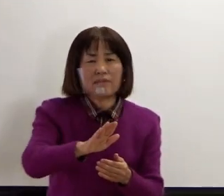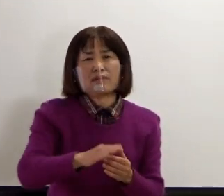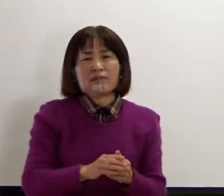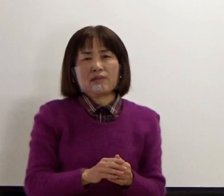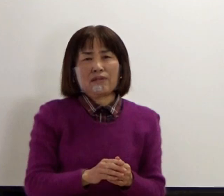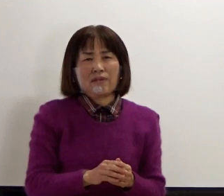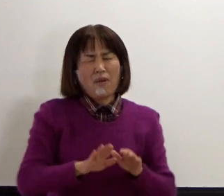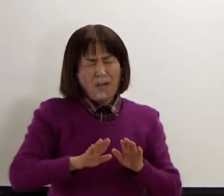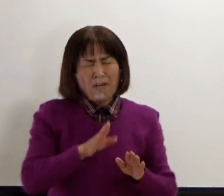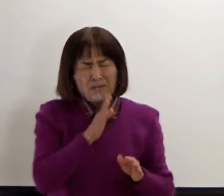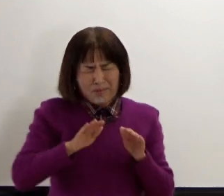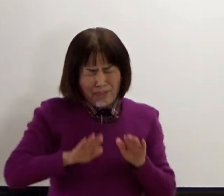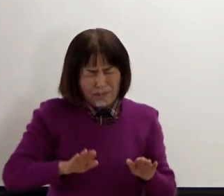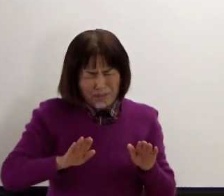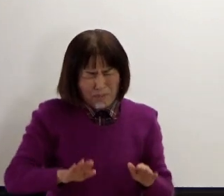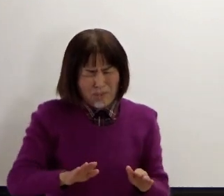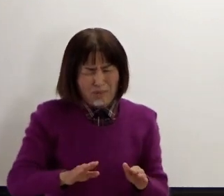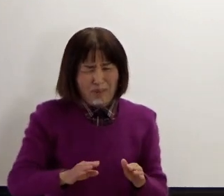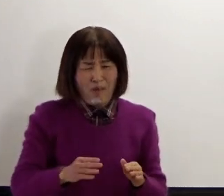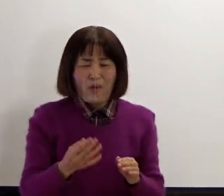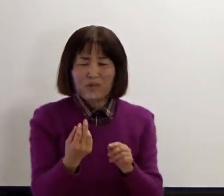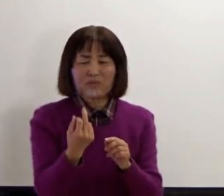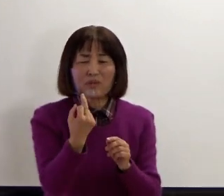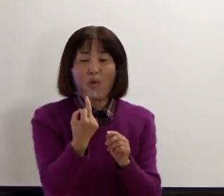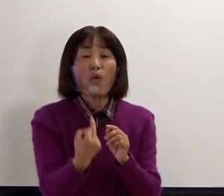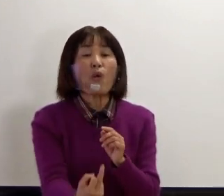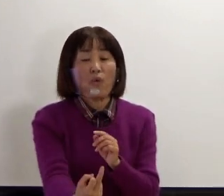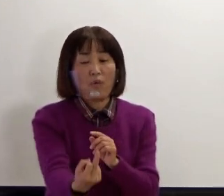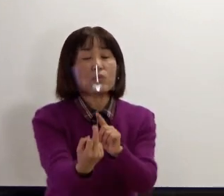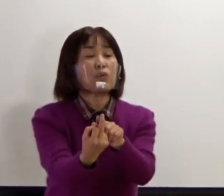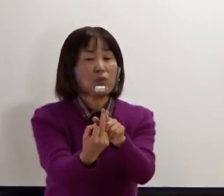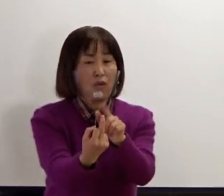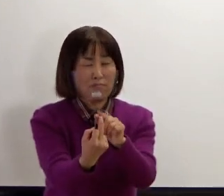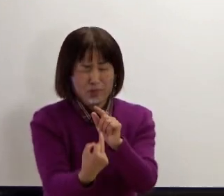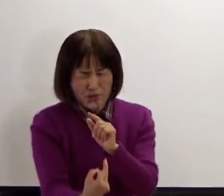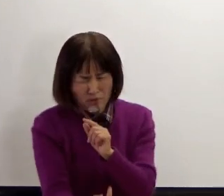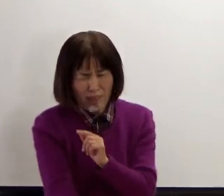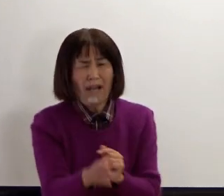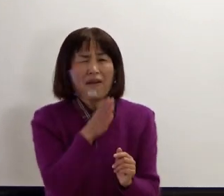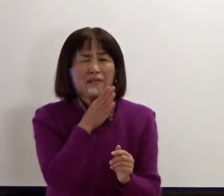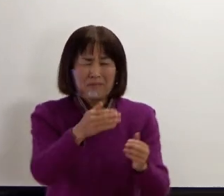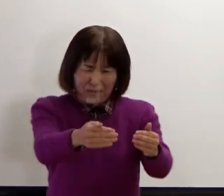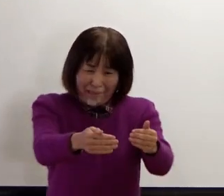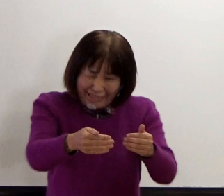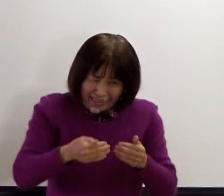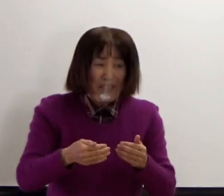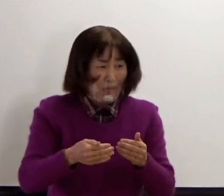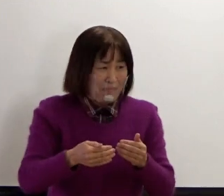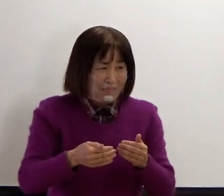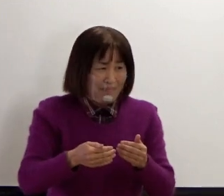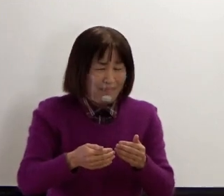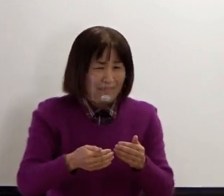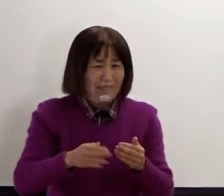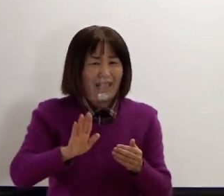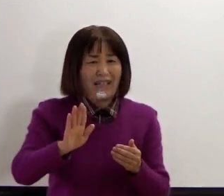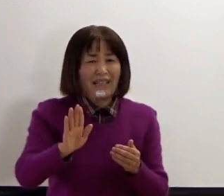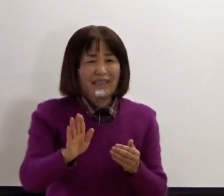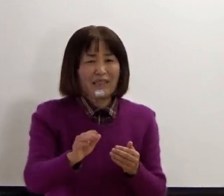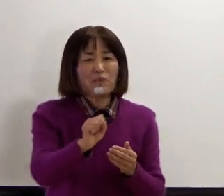だからこの子供が何としても、まあ、特に男の子を何としても儲けなければなら